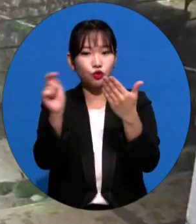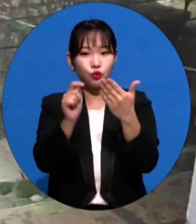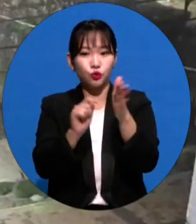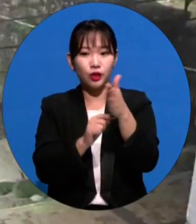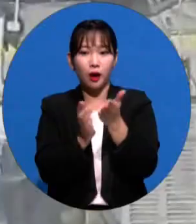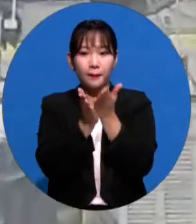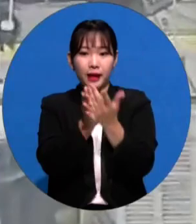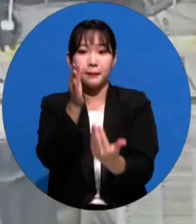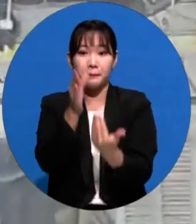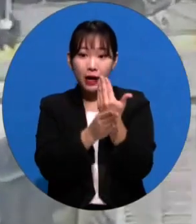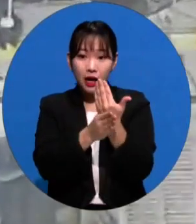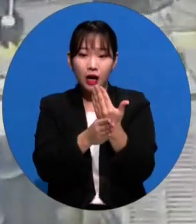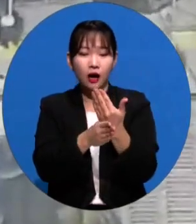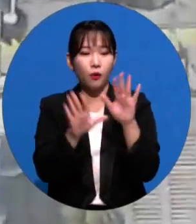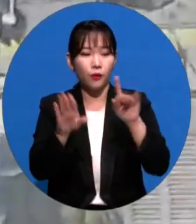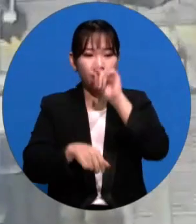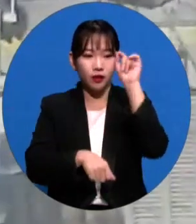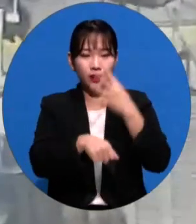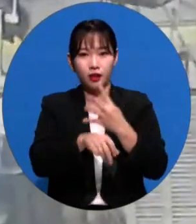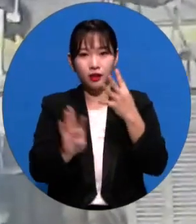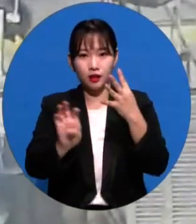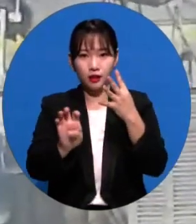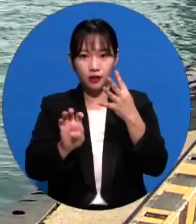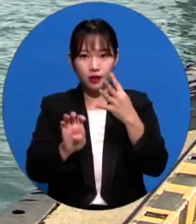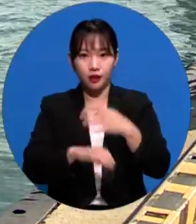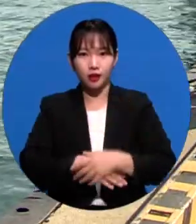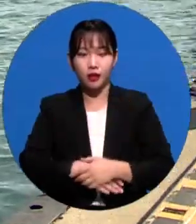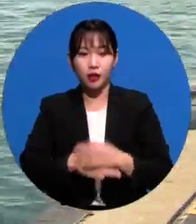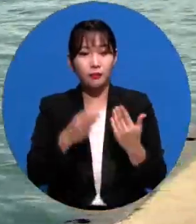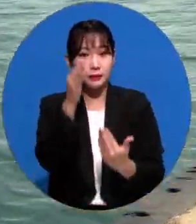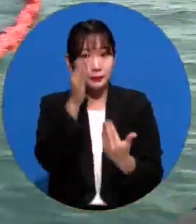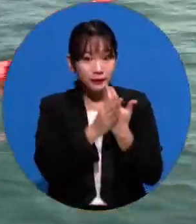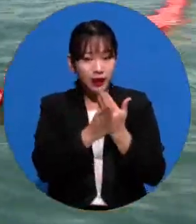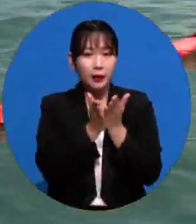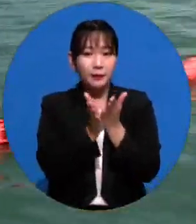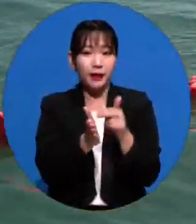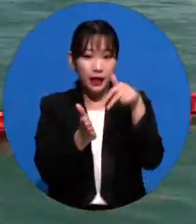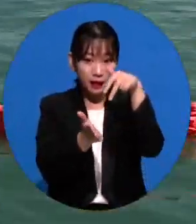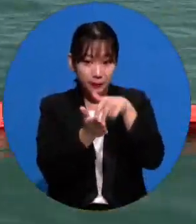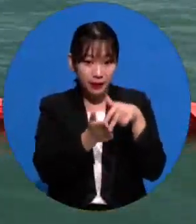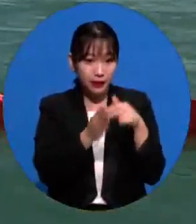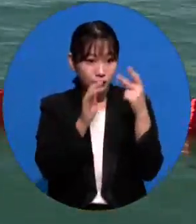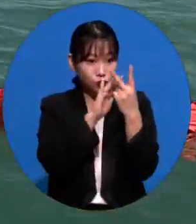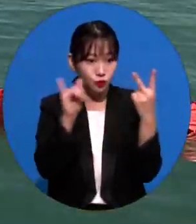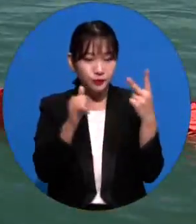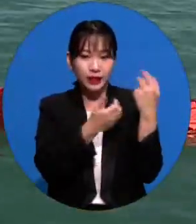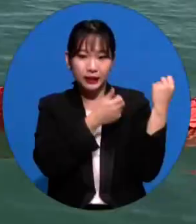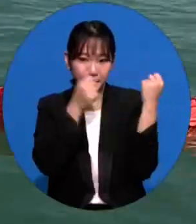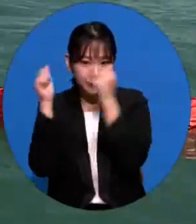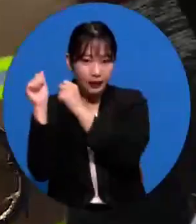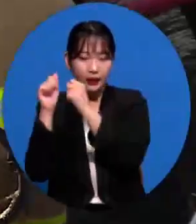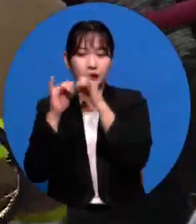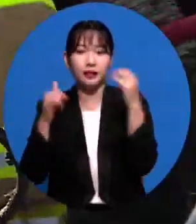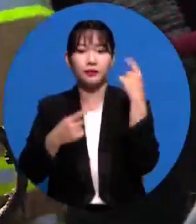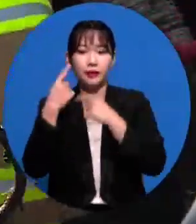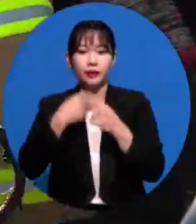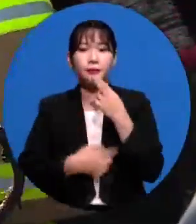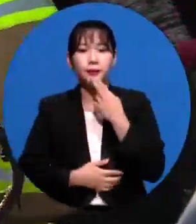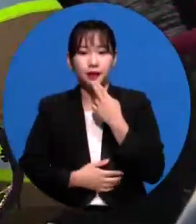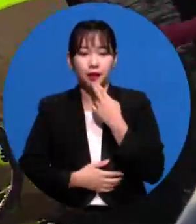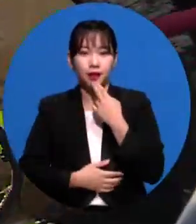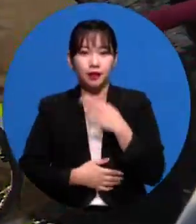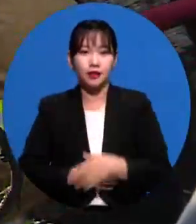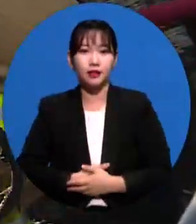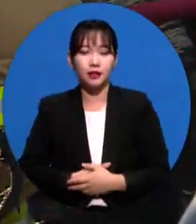어선에서 불이 난 것은 오늘 새벽 4시 40분쯤. 불이 나자 배에 타고 있던 선원 2명은 급히 탈출해 인명피해는 발생하지